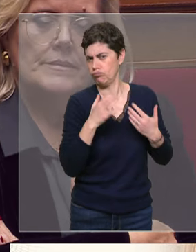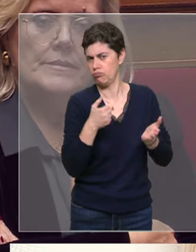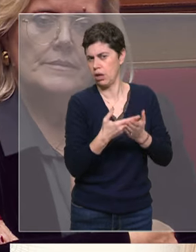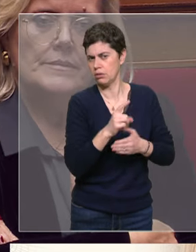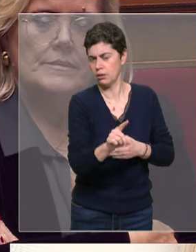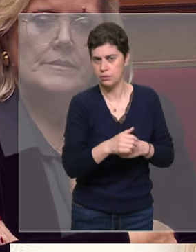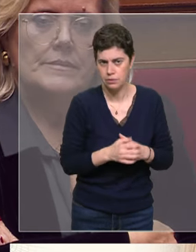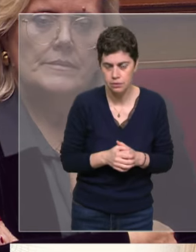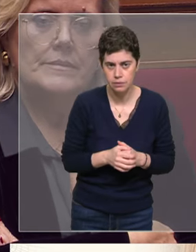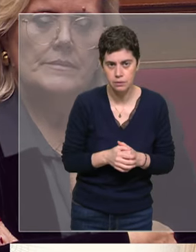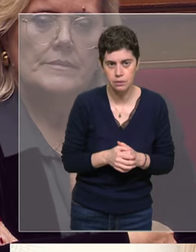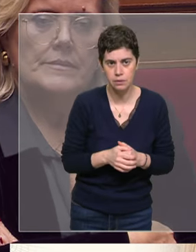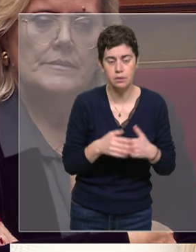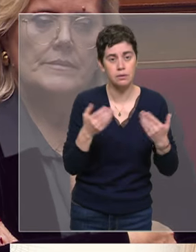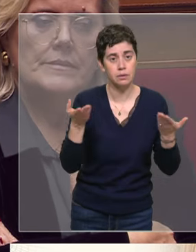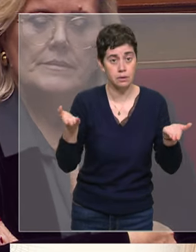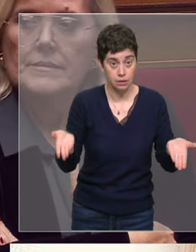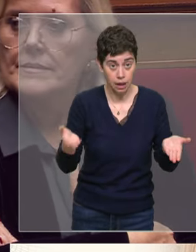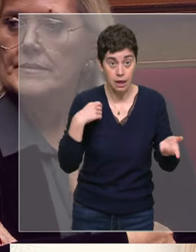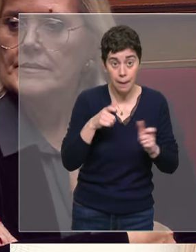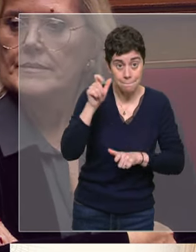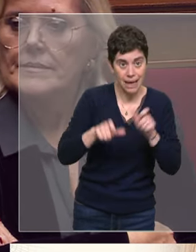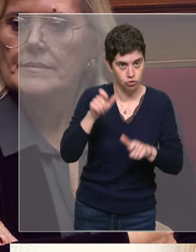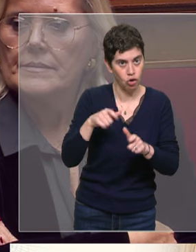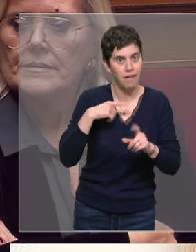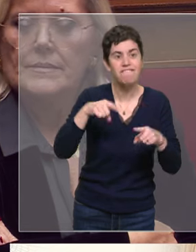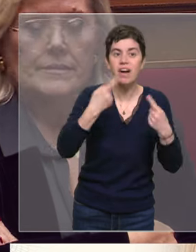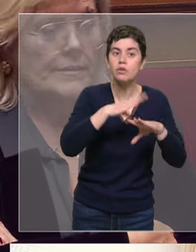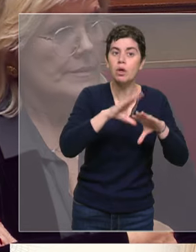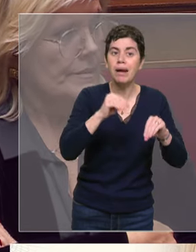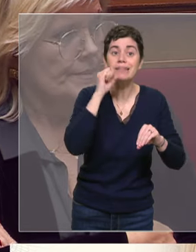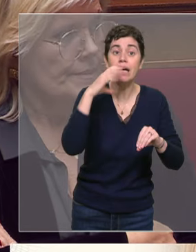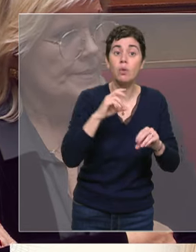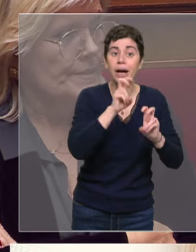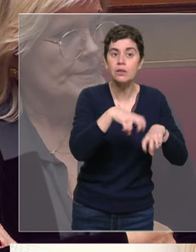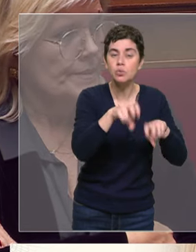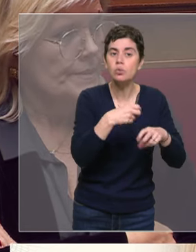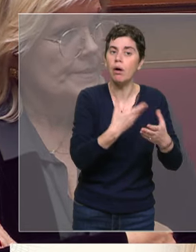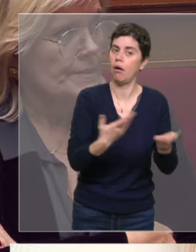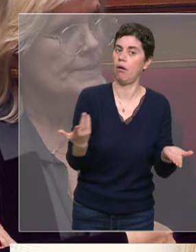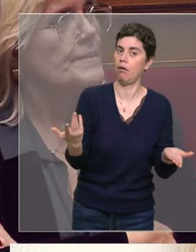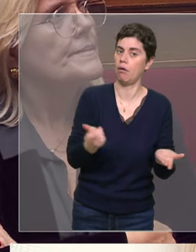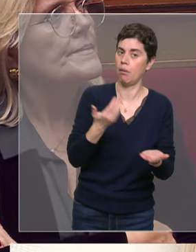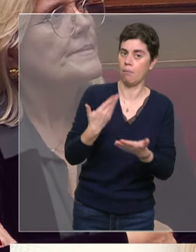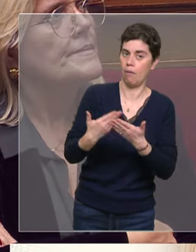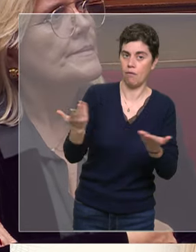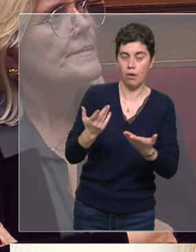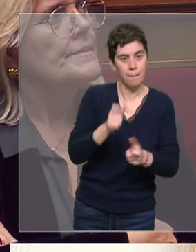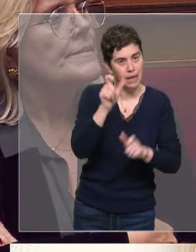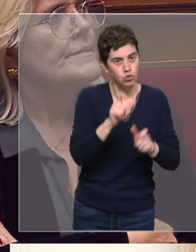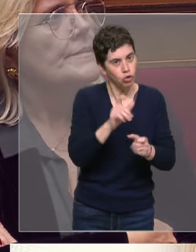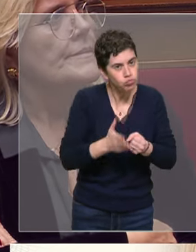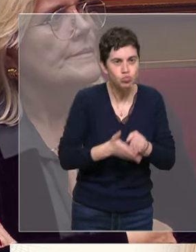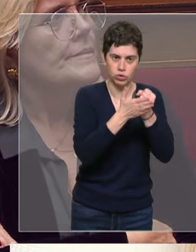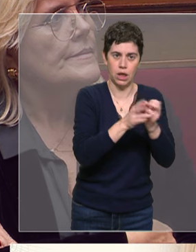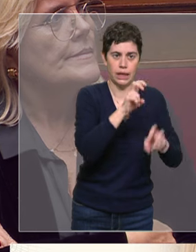savons, l'ouverture et l'influence de très nombreux visiteurs au Salon de l'agriculture le montrent. Les Français soutiennent nos agriculteurs, souhaitent